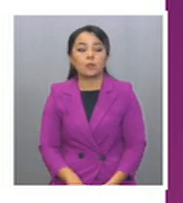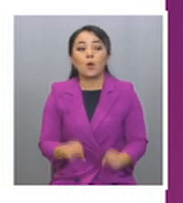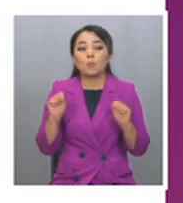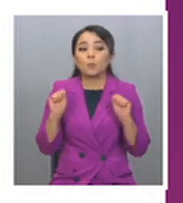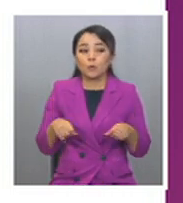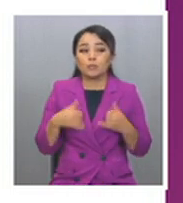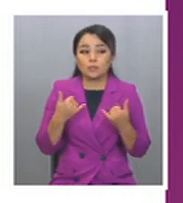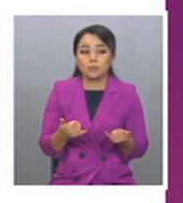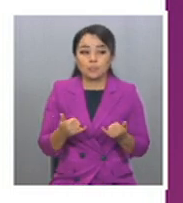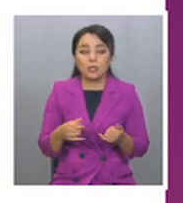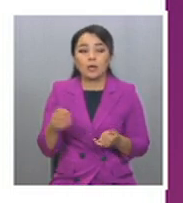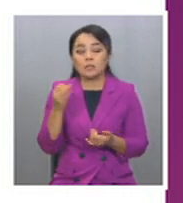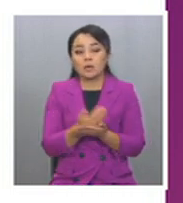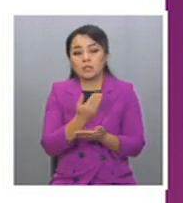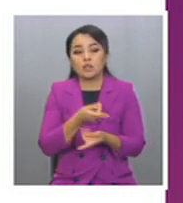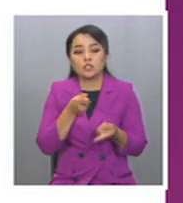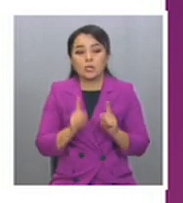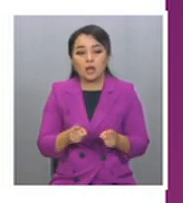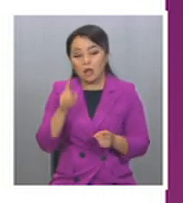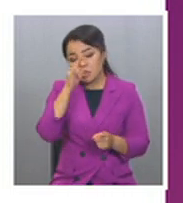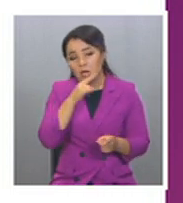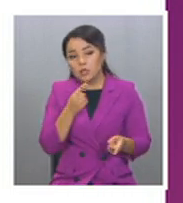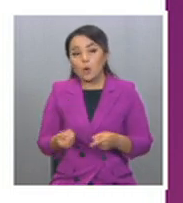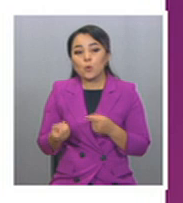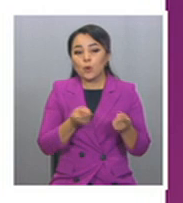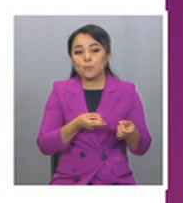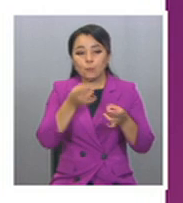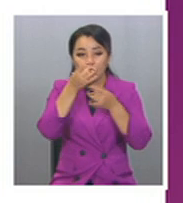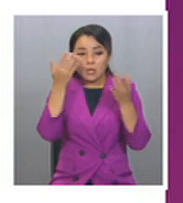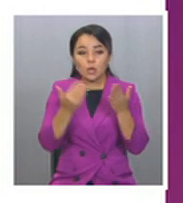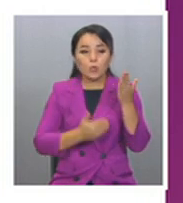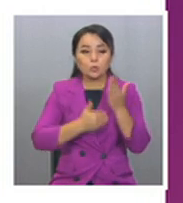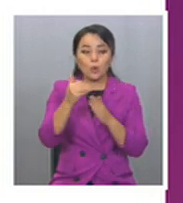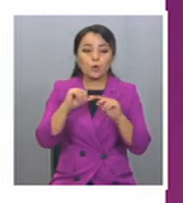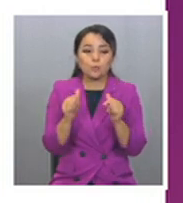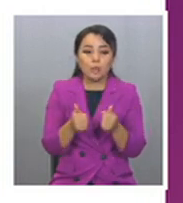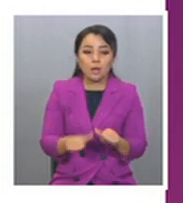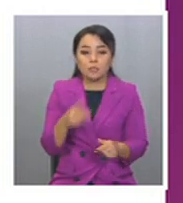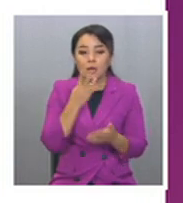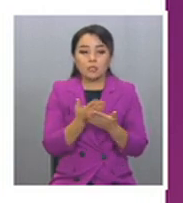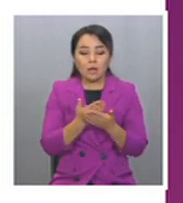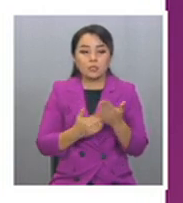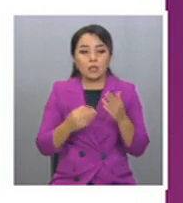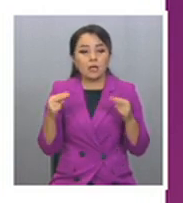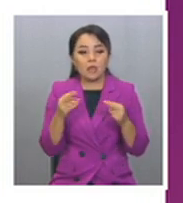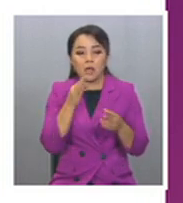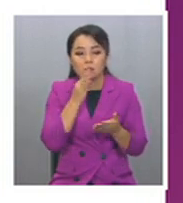Мүмкіндіктері. Деректердің қазақтардың көшпелі мәдениетінің жоғары ұйымдастырылғанына дәлел болуында.